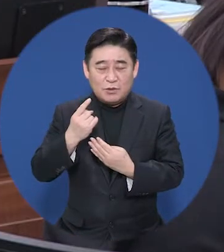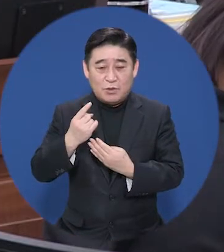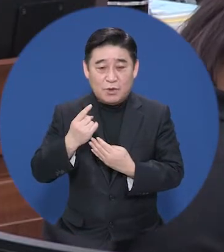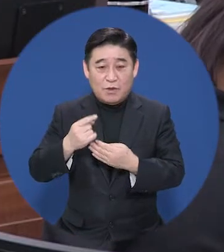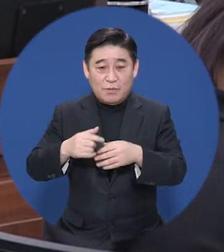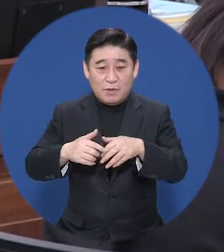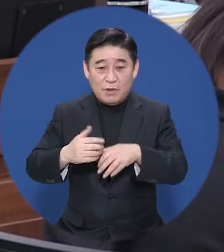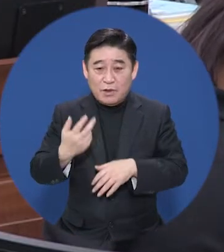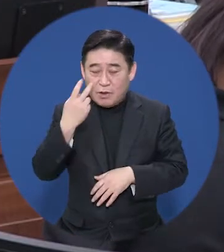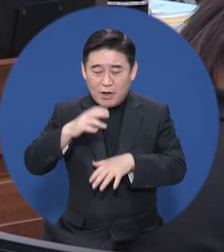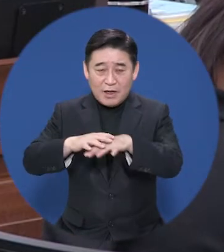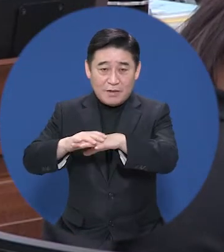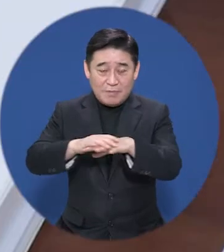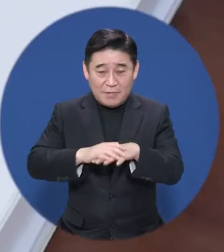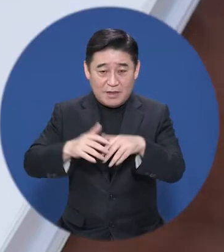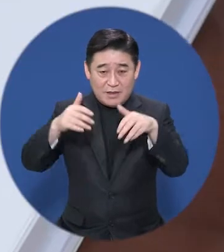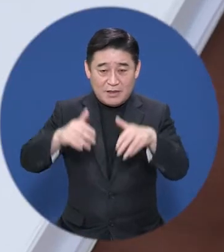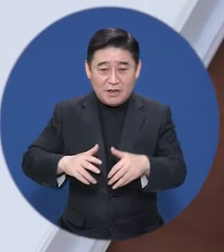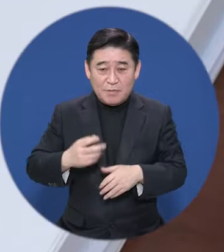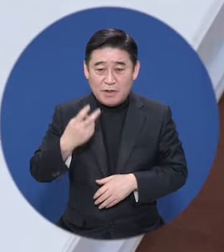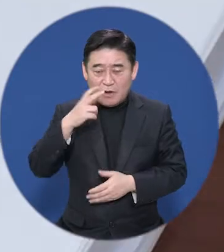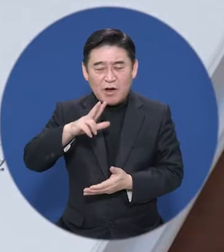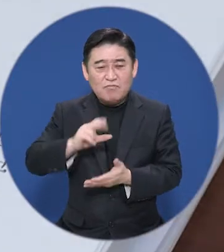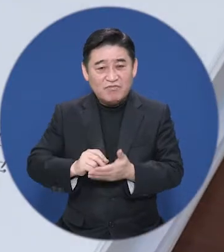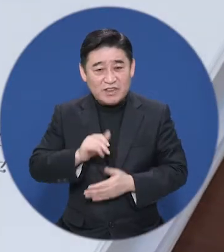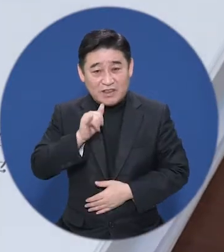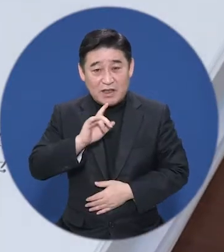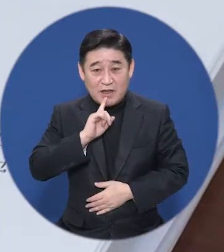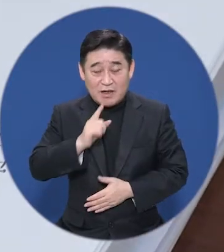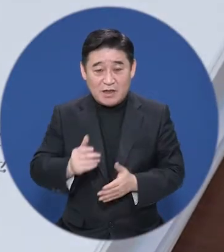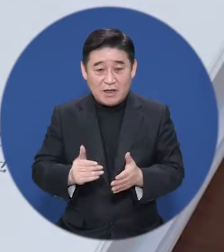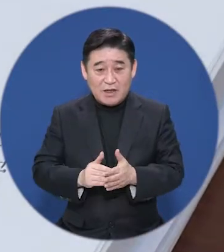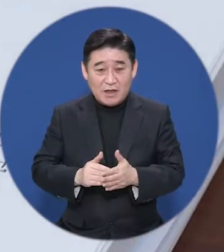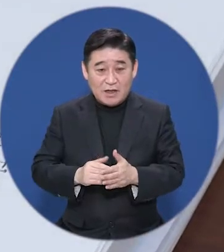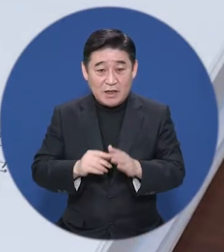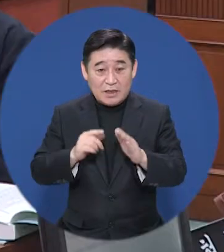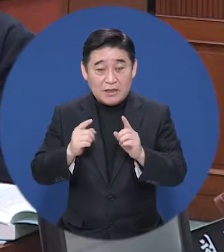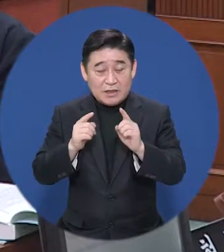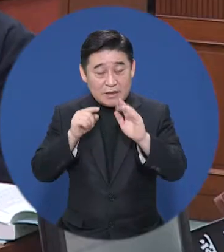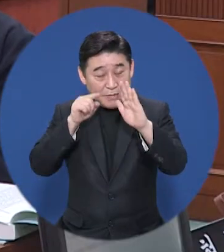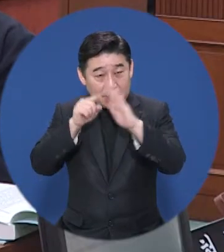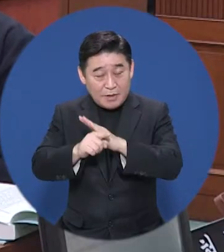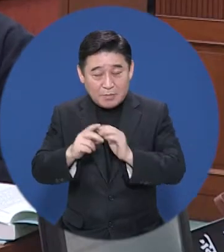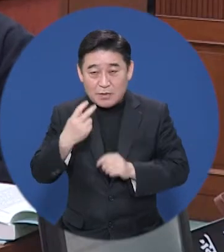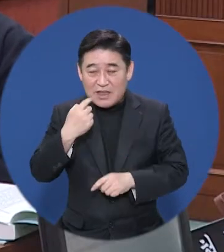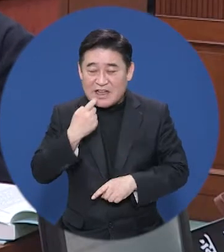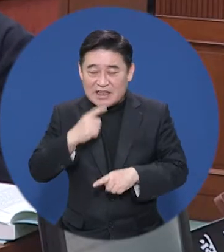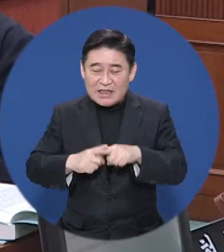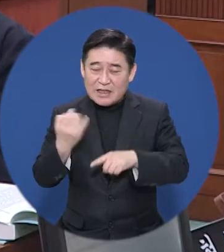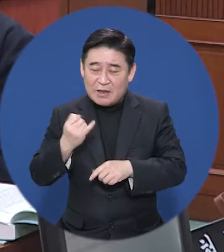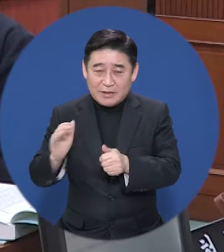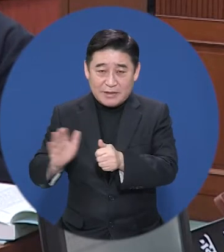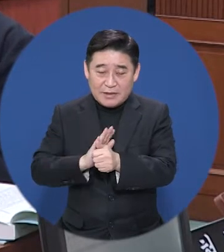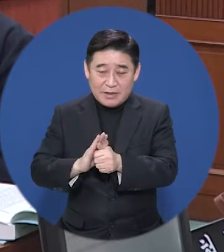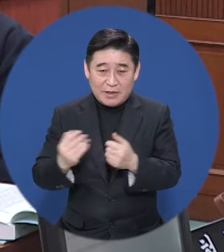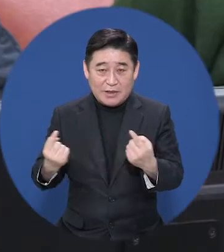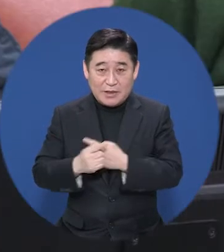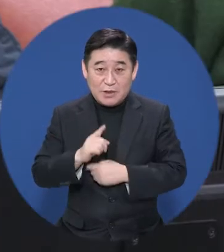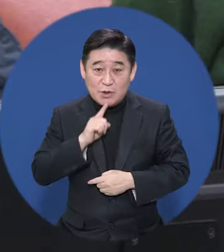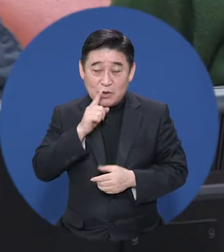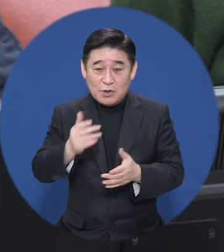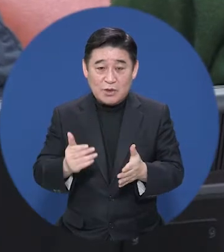시스템의 관리체계에 대한 문제점을 지적하는 한편 방문 간호사들의 처우 개선을 주문했습니다.